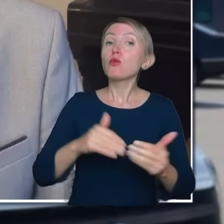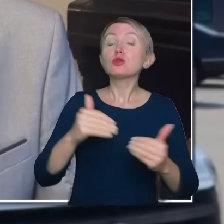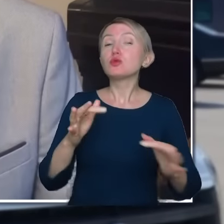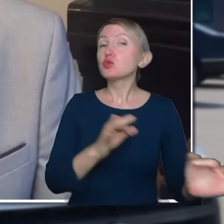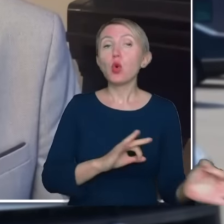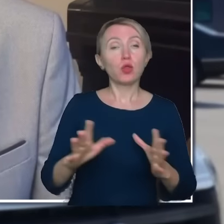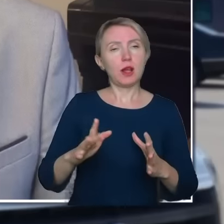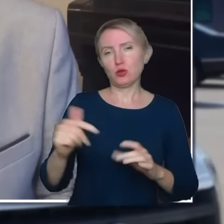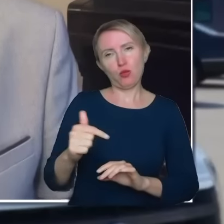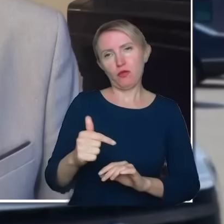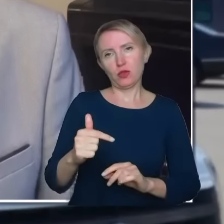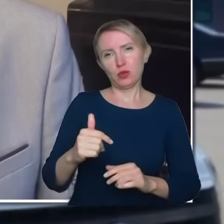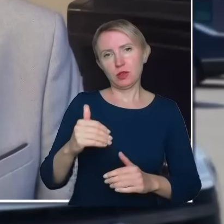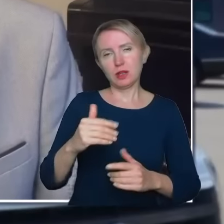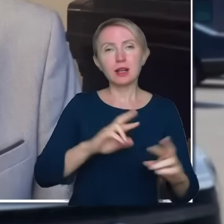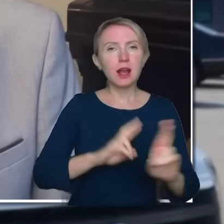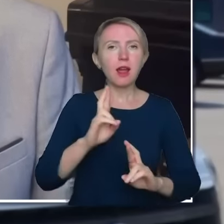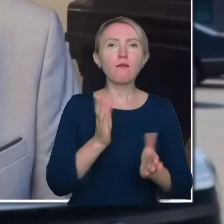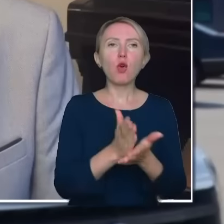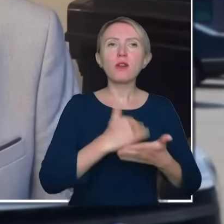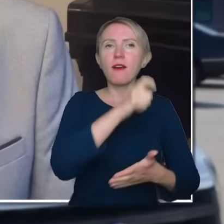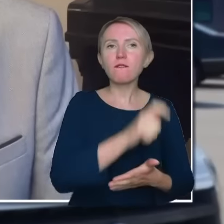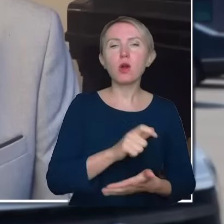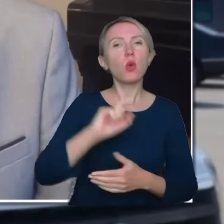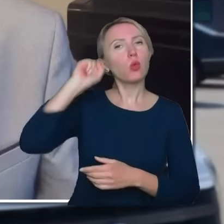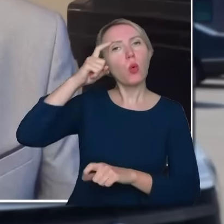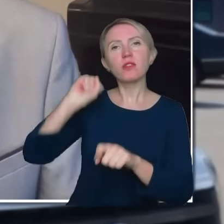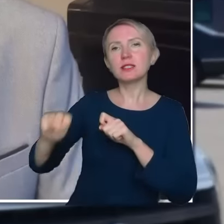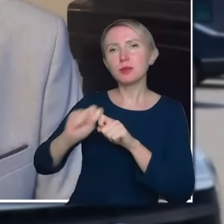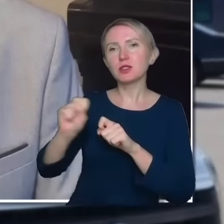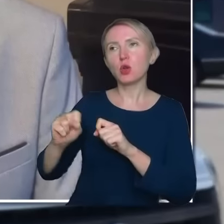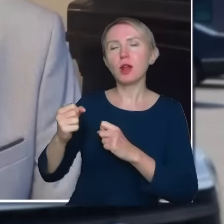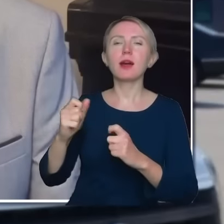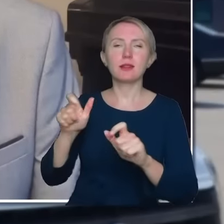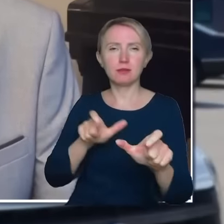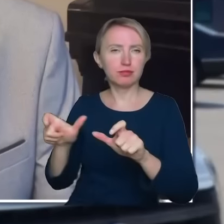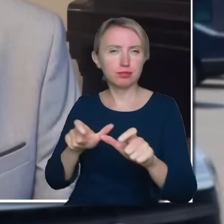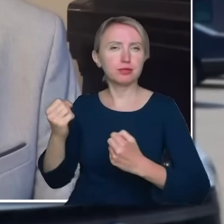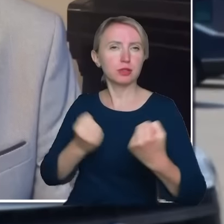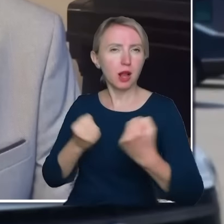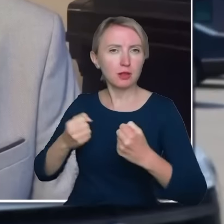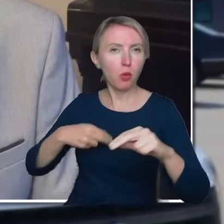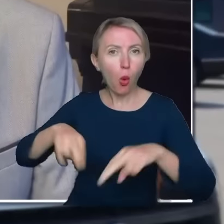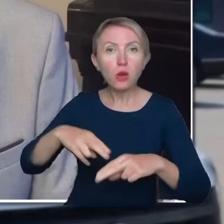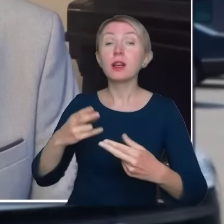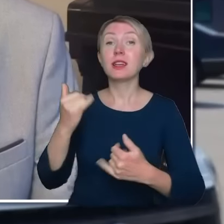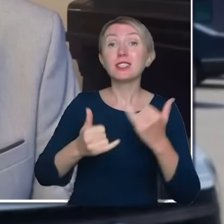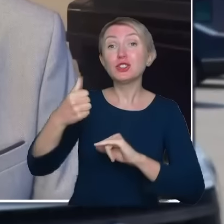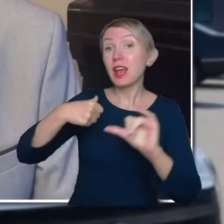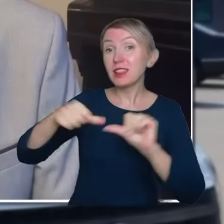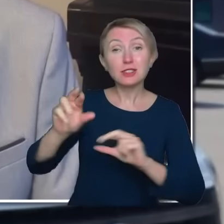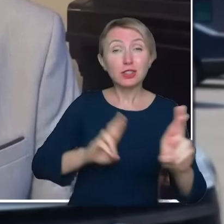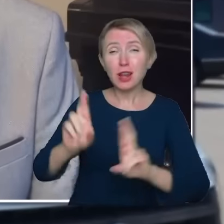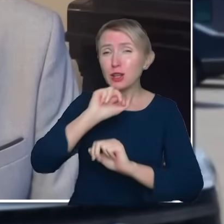reakcja wojewody, głównego inspektora transportu drogowego. Jeżeli nie było przez ponad tydzień reakcji, no to